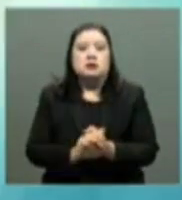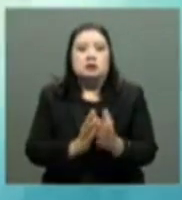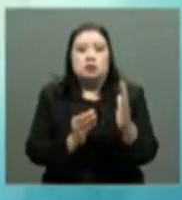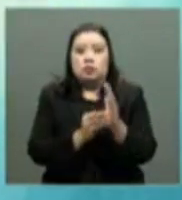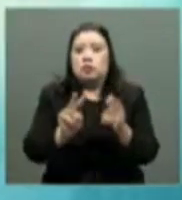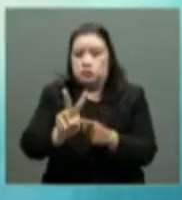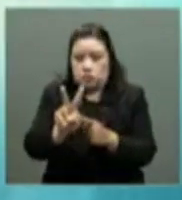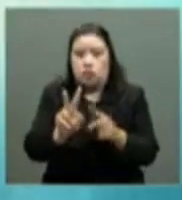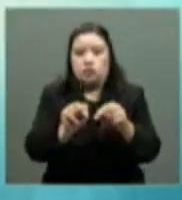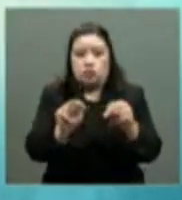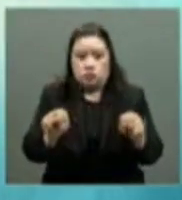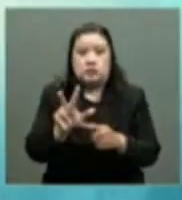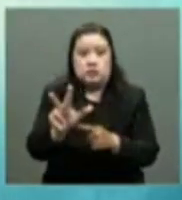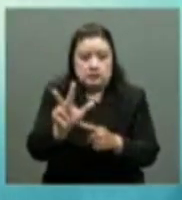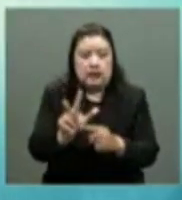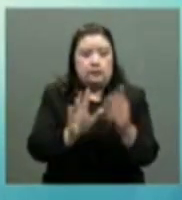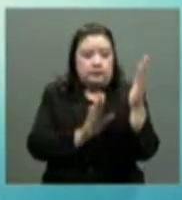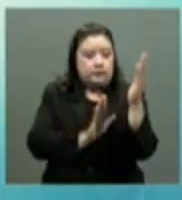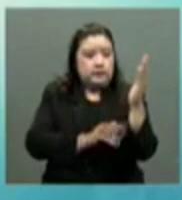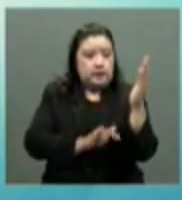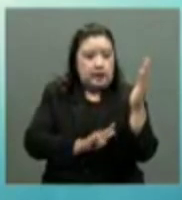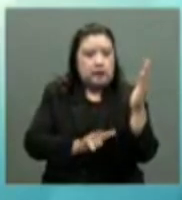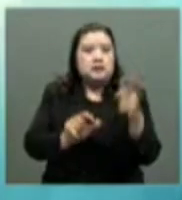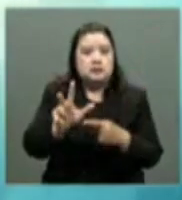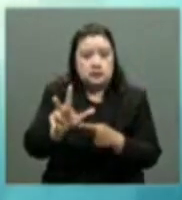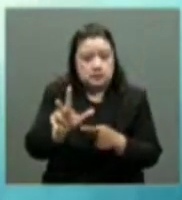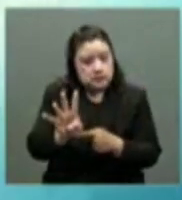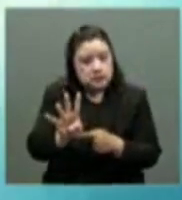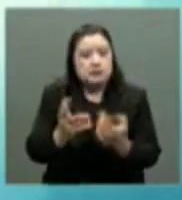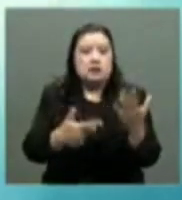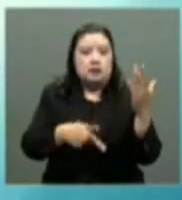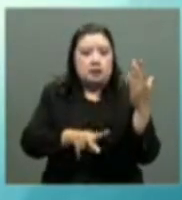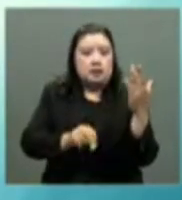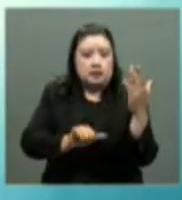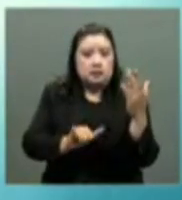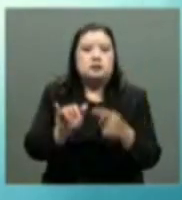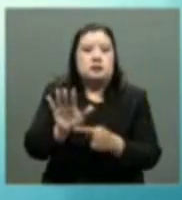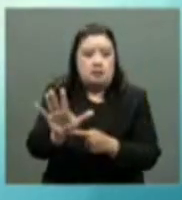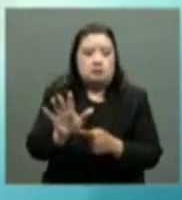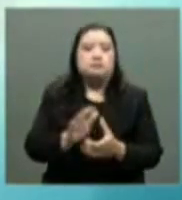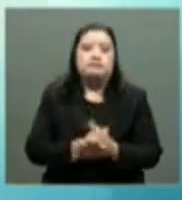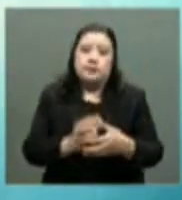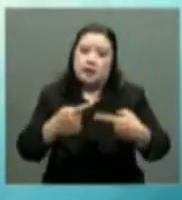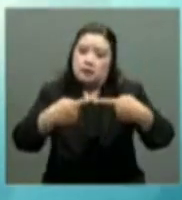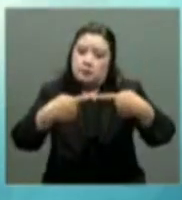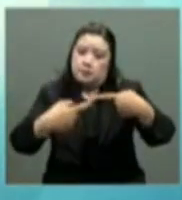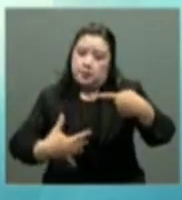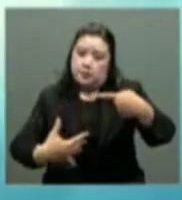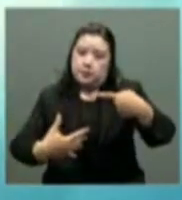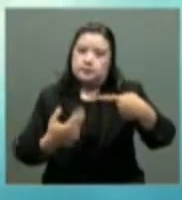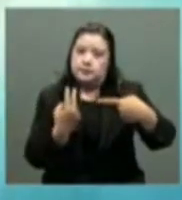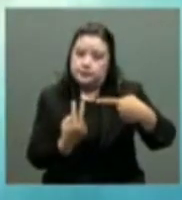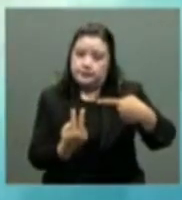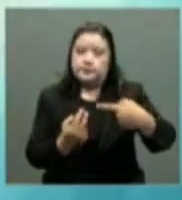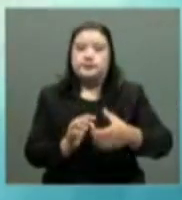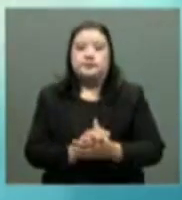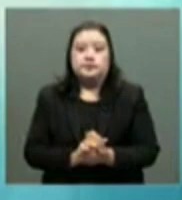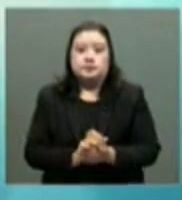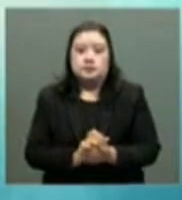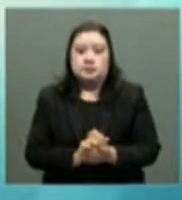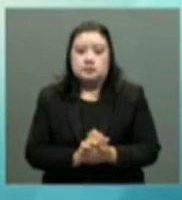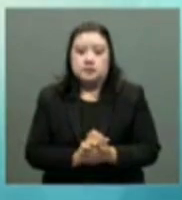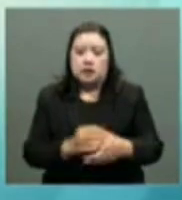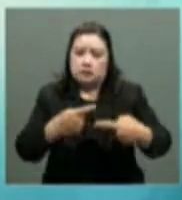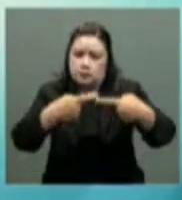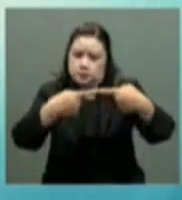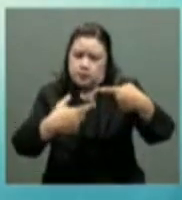าแล้วก็นนทบุรีตามมารวมถึงปัตตานีนะครับเพราะฉะนั้นอันดับเนี่ยก็จะไม่ได้เปลี่ยนแปล